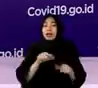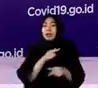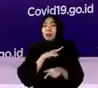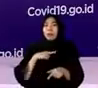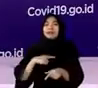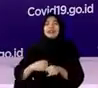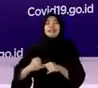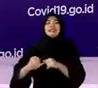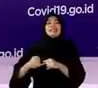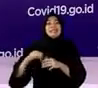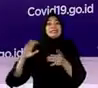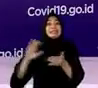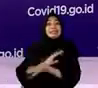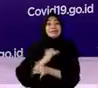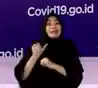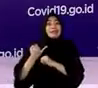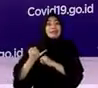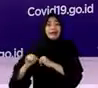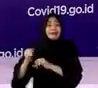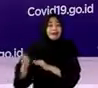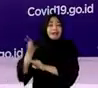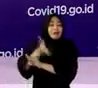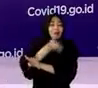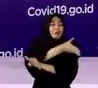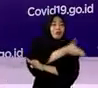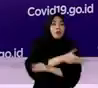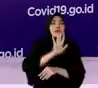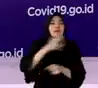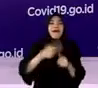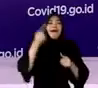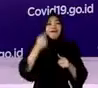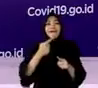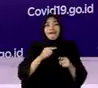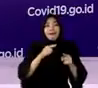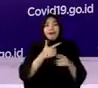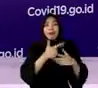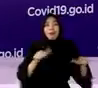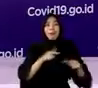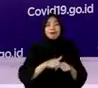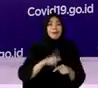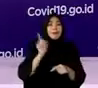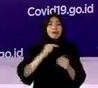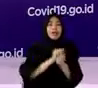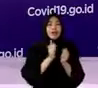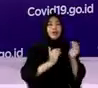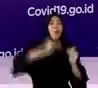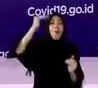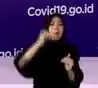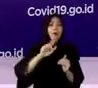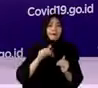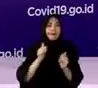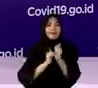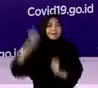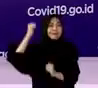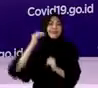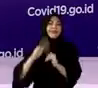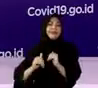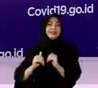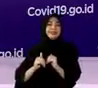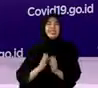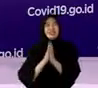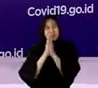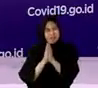pembelajaran terakhir dari 5 pelajaran libur panjang yang lalu yang terus mencatatkan kenaikan kasus.